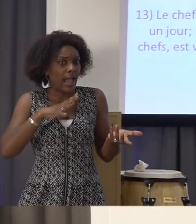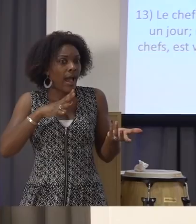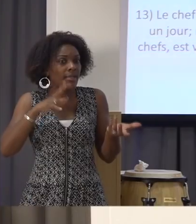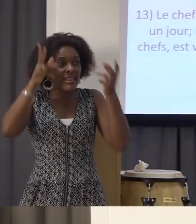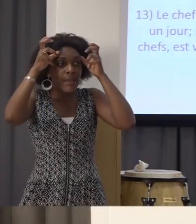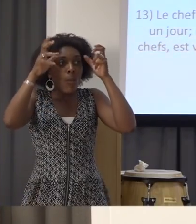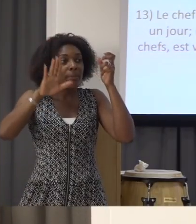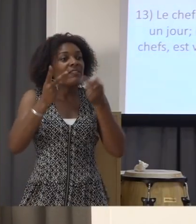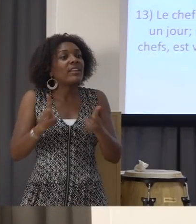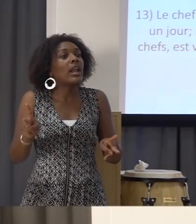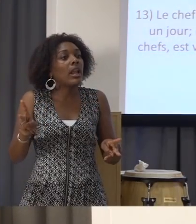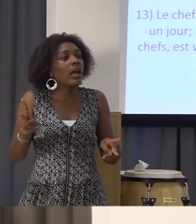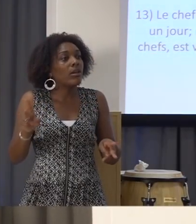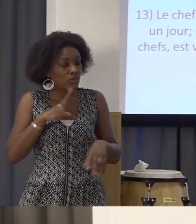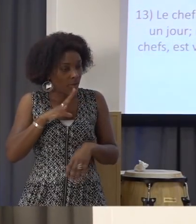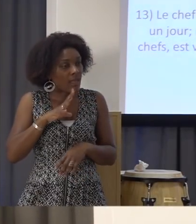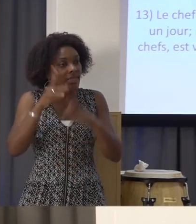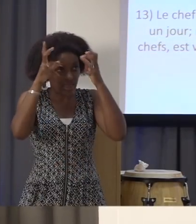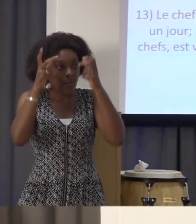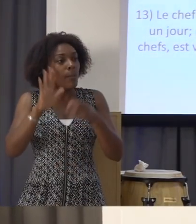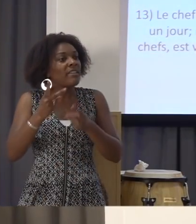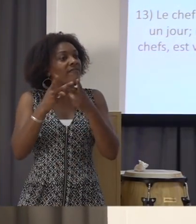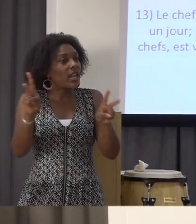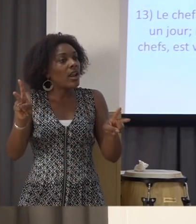ville. Il y a des esprits